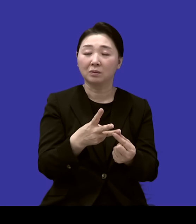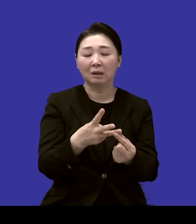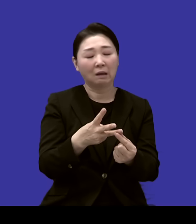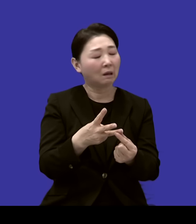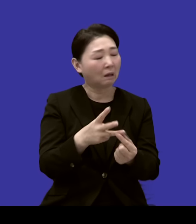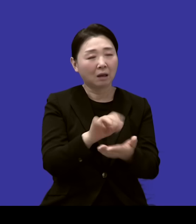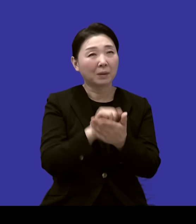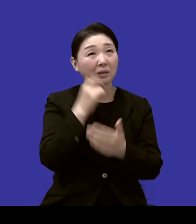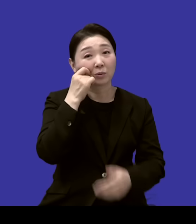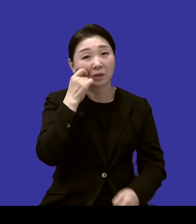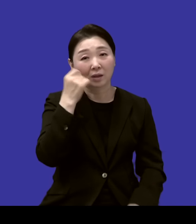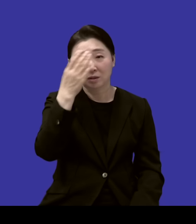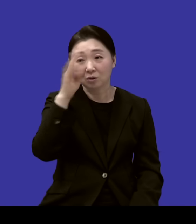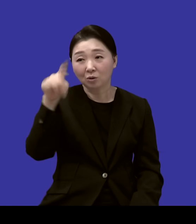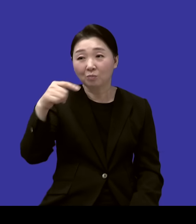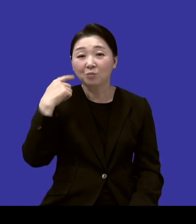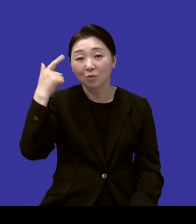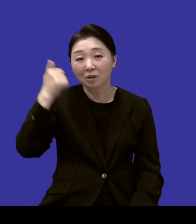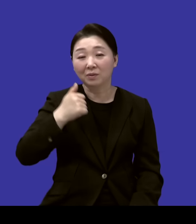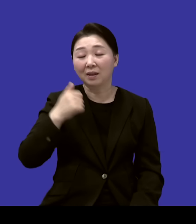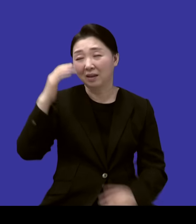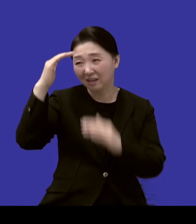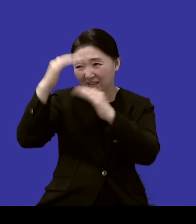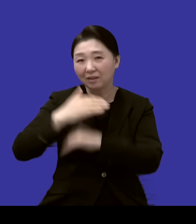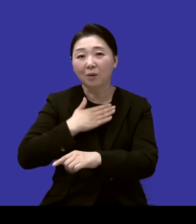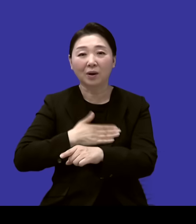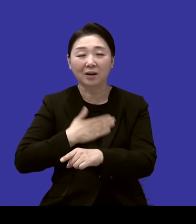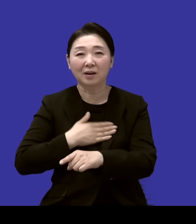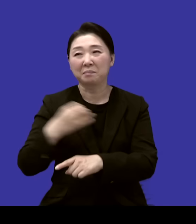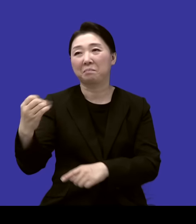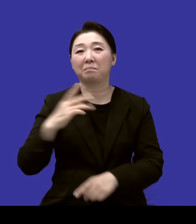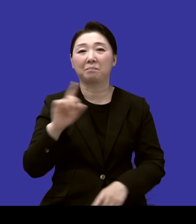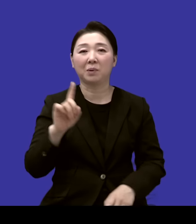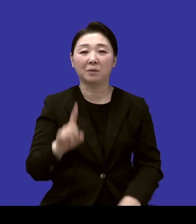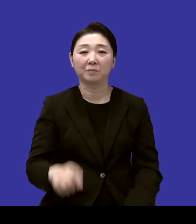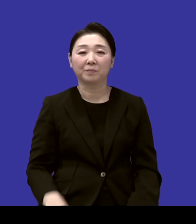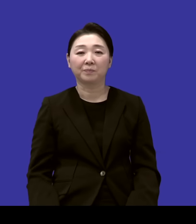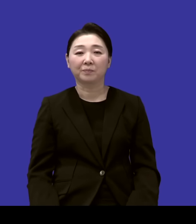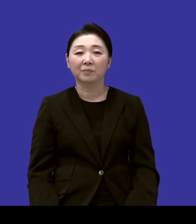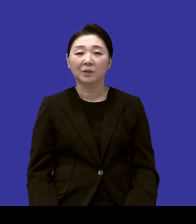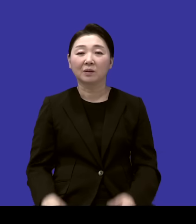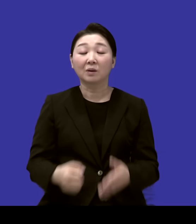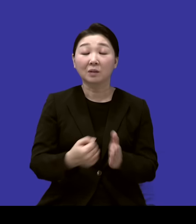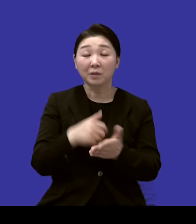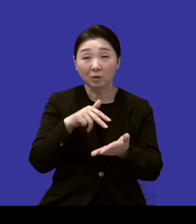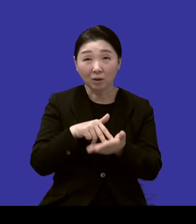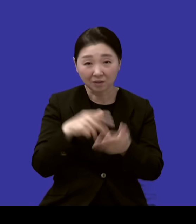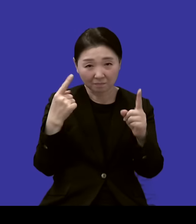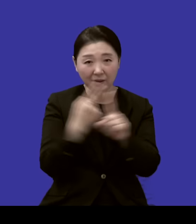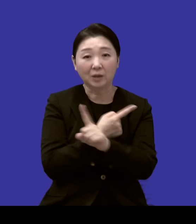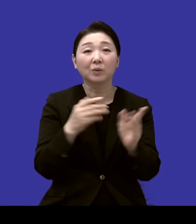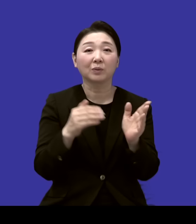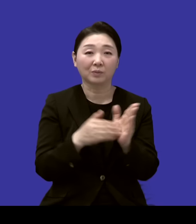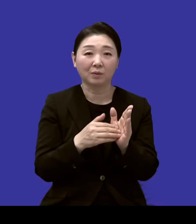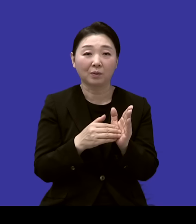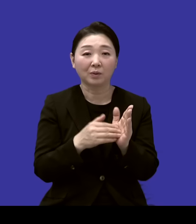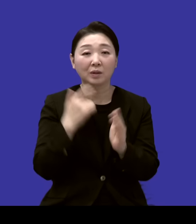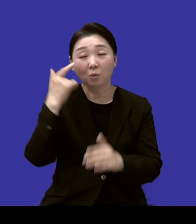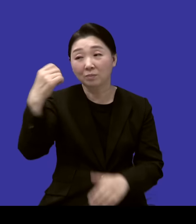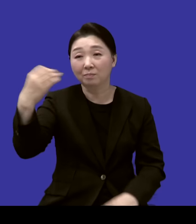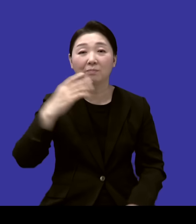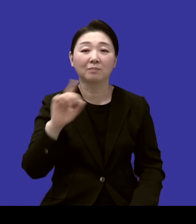있는데 근데 청년부 목사님이 제 이야기를 아시고는 예. 말씀해 주셨는데 그것 때문에 제가 관점이 180도 바뀌어 버렸어요. 그때 목사님이